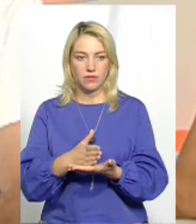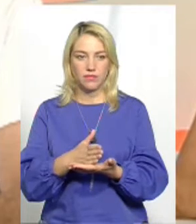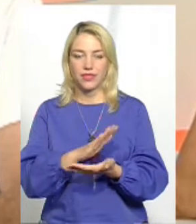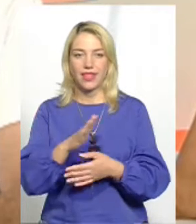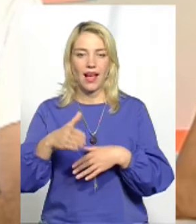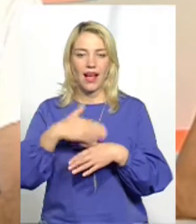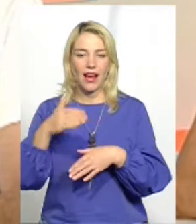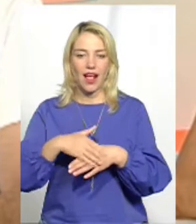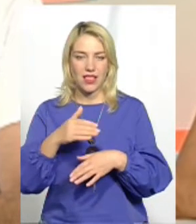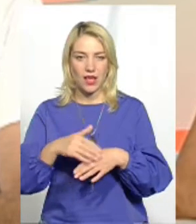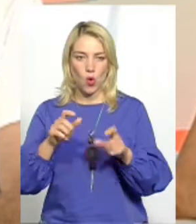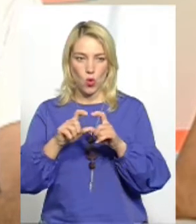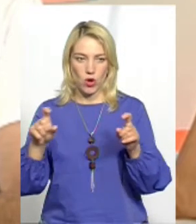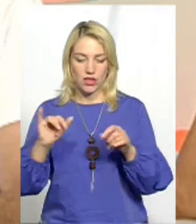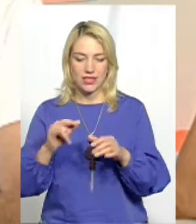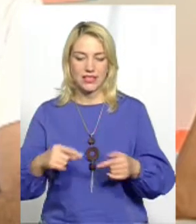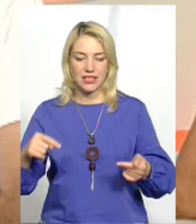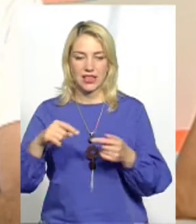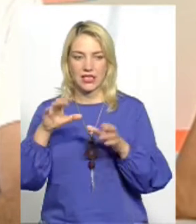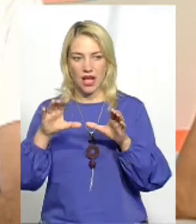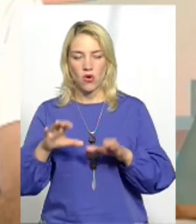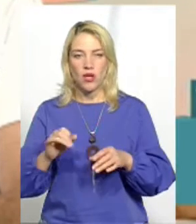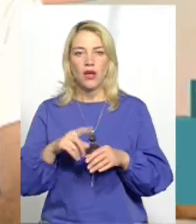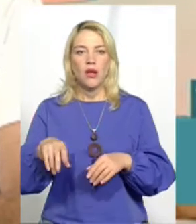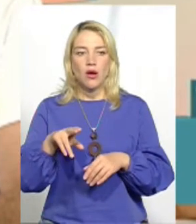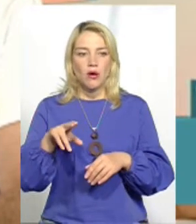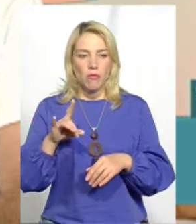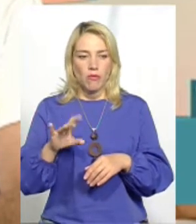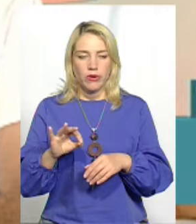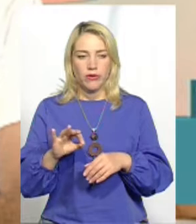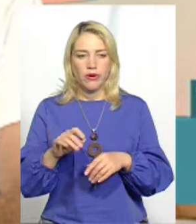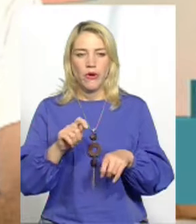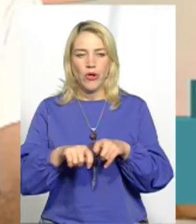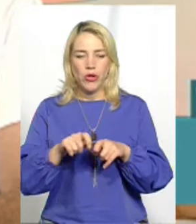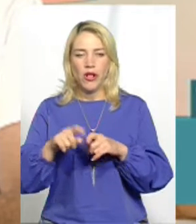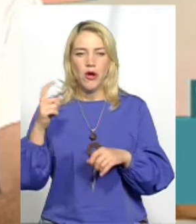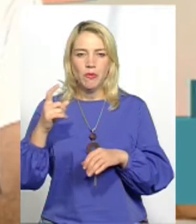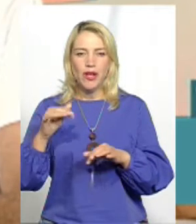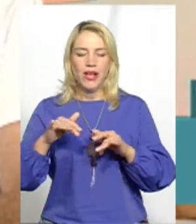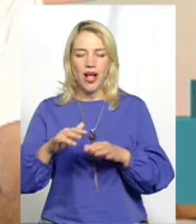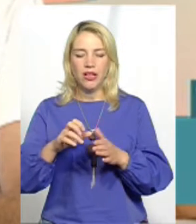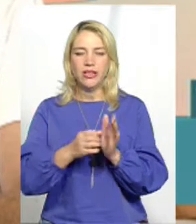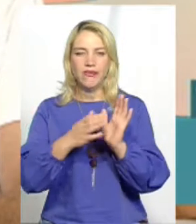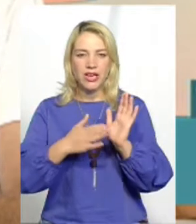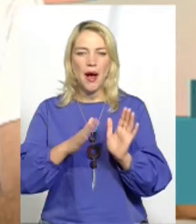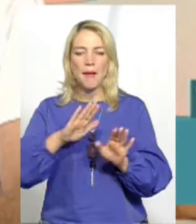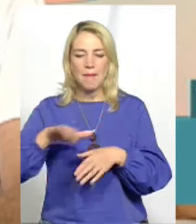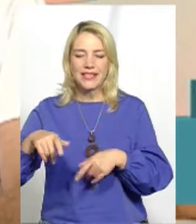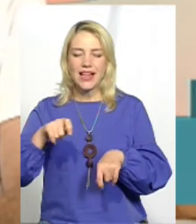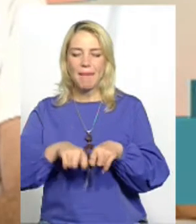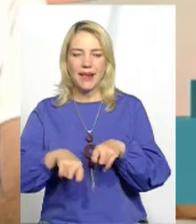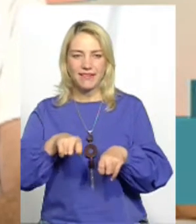не є каральним органом, і згідно закону про основні засади державного контролю у сфері господарської діяльності визначено, що після перевірки